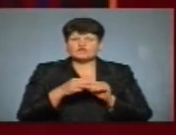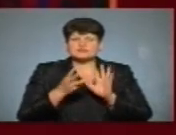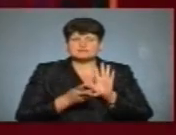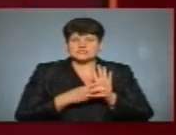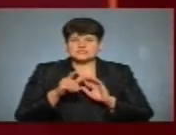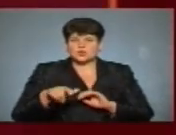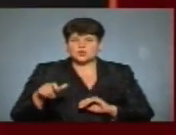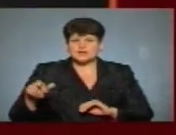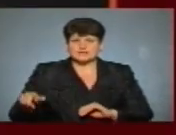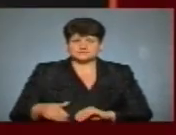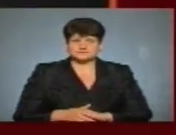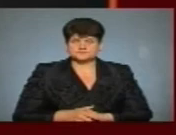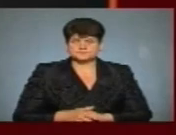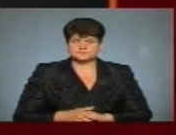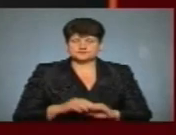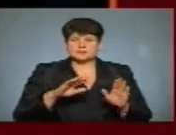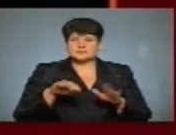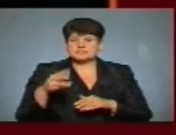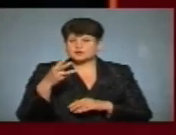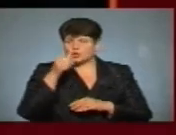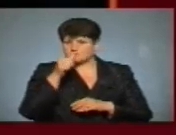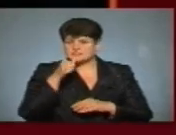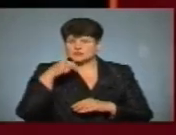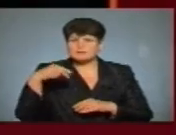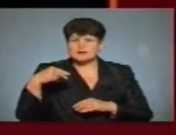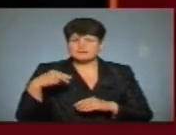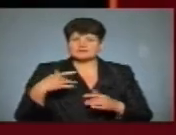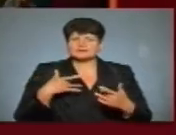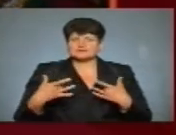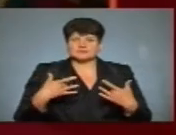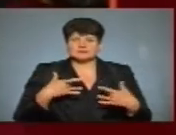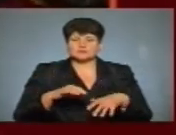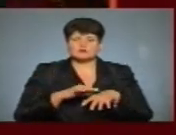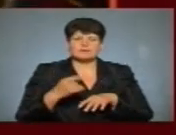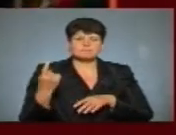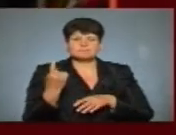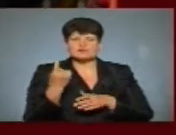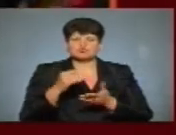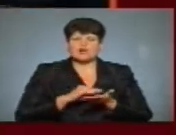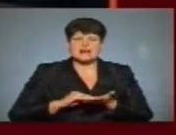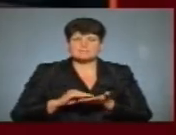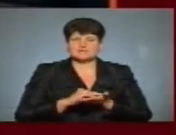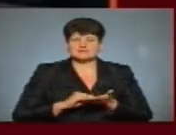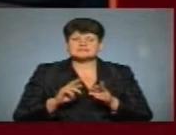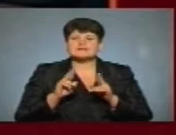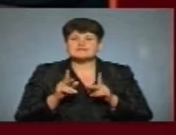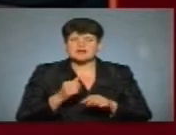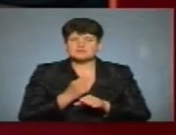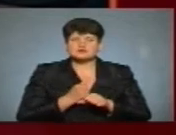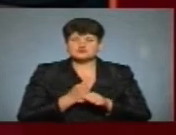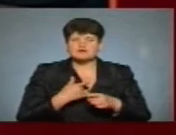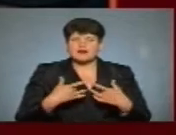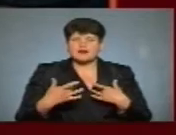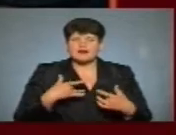людей. Після тримісячної перерви в Тернопільському драмтеатрі провели першу репетицію. Як працюють актори в